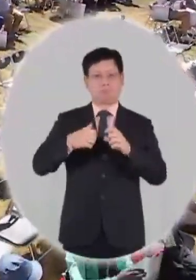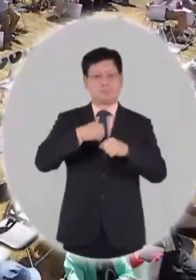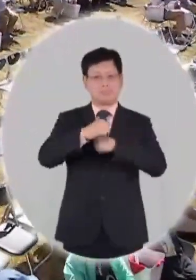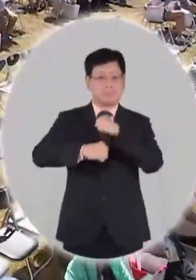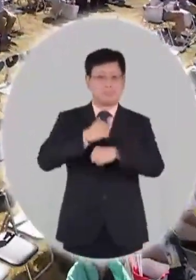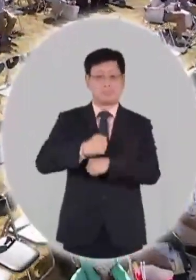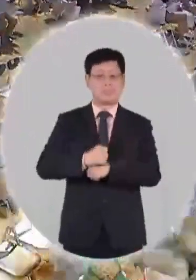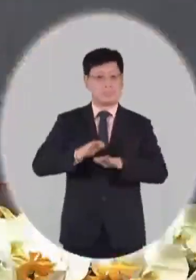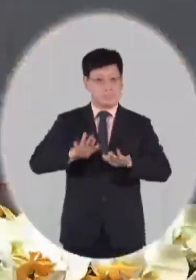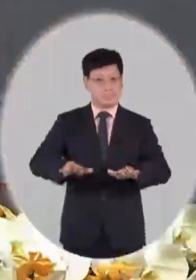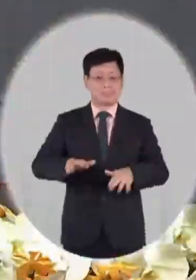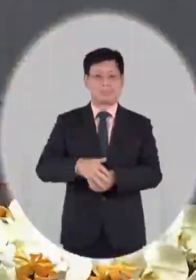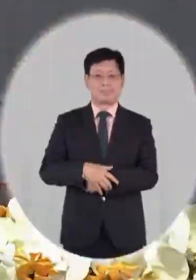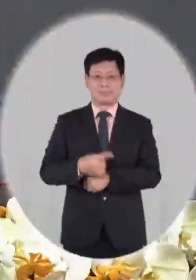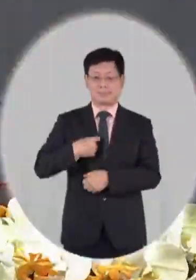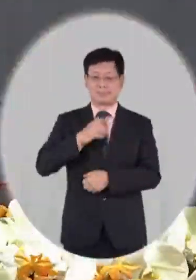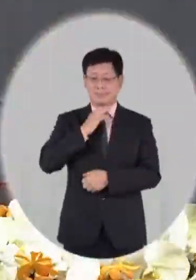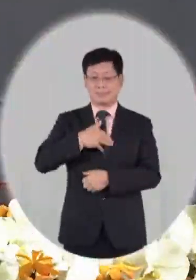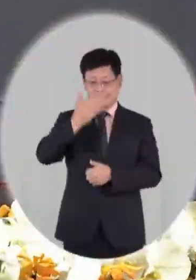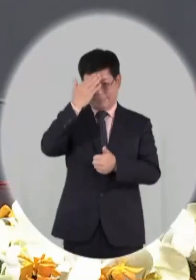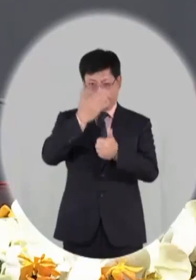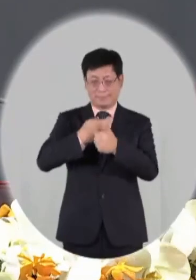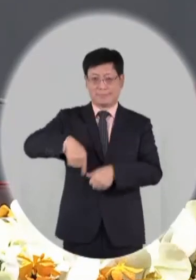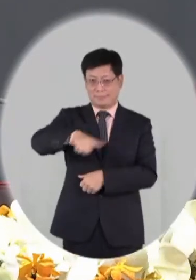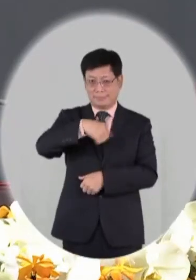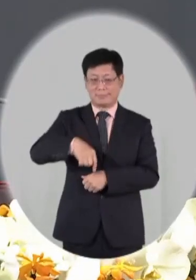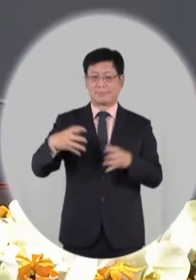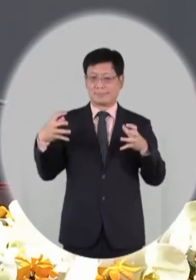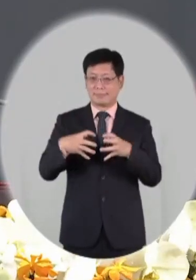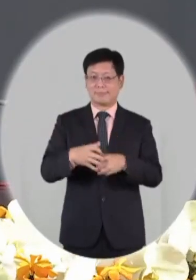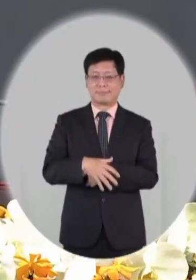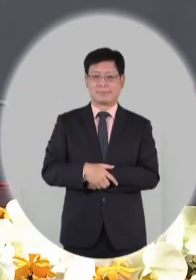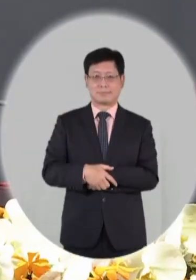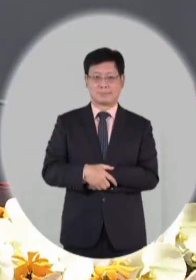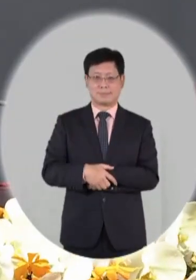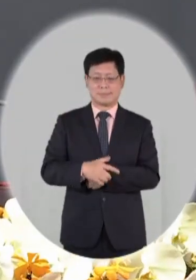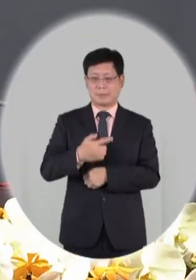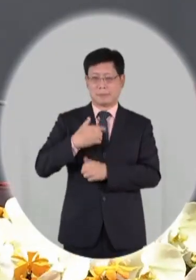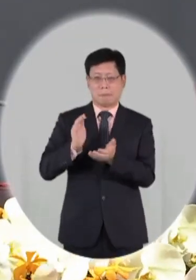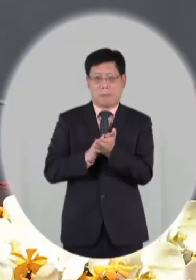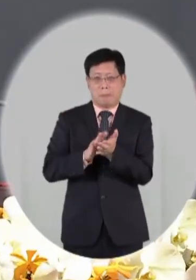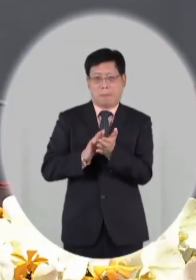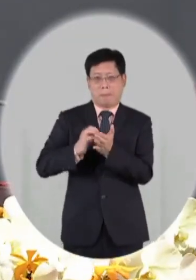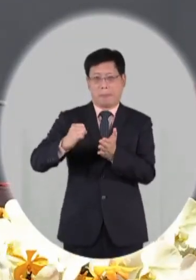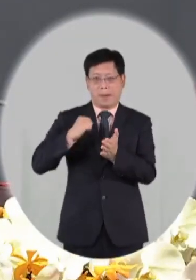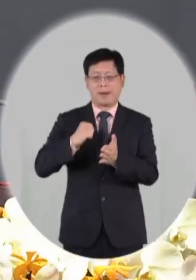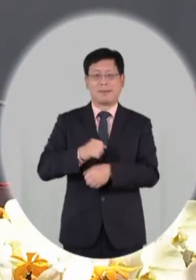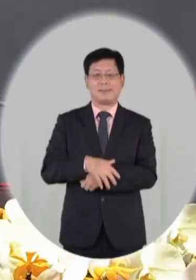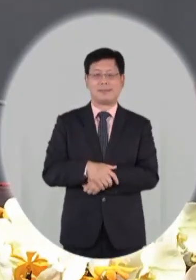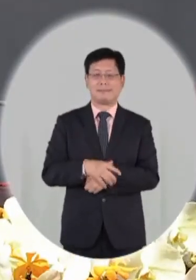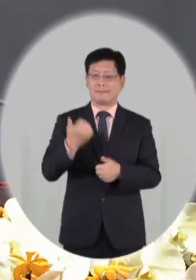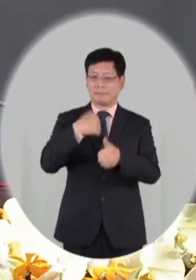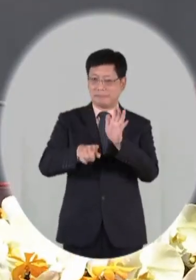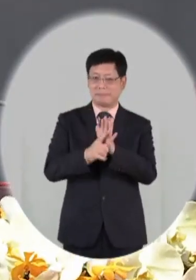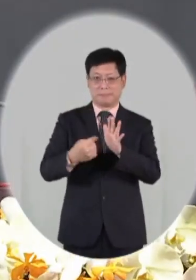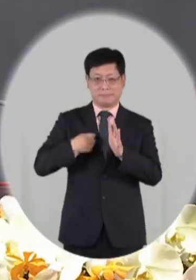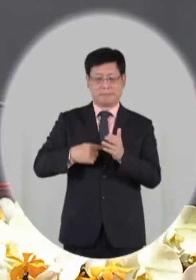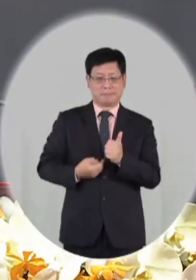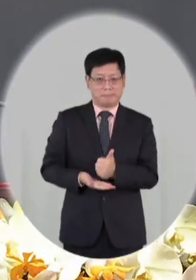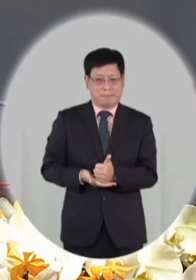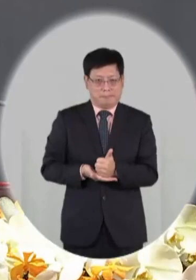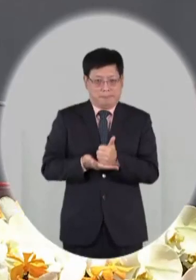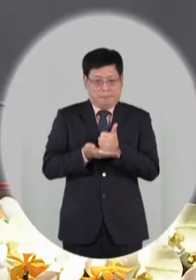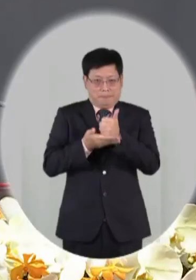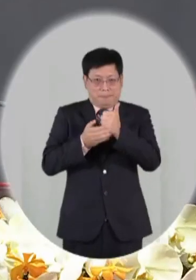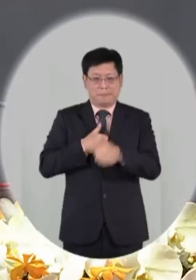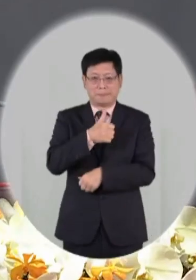在我要请大家一起用最热烈的掌声来表达我们最诚